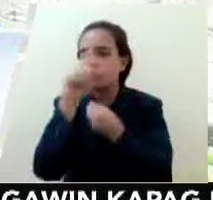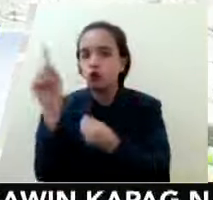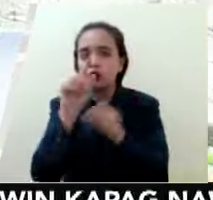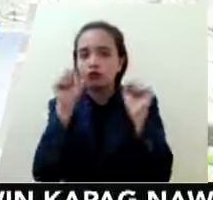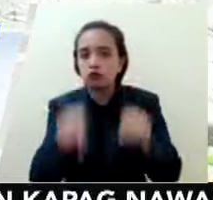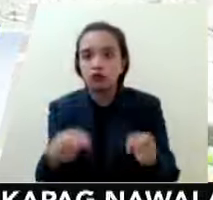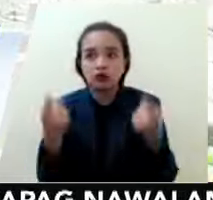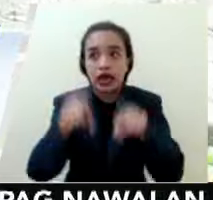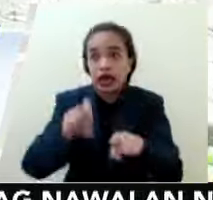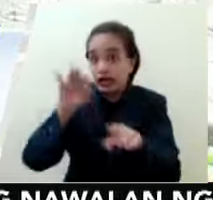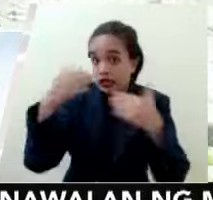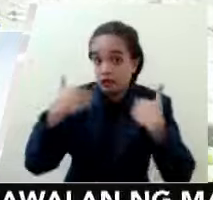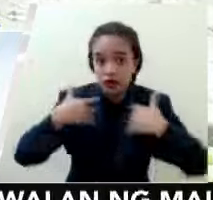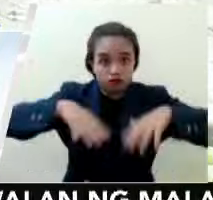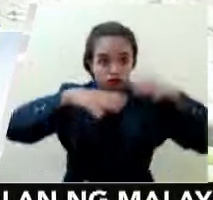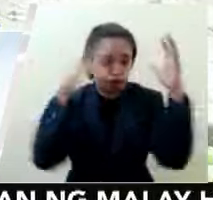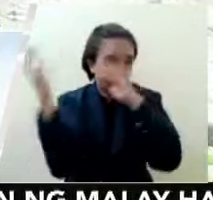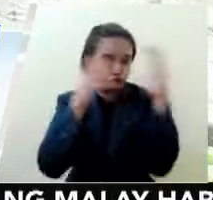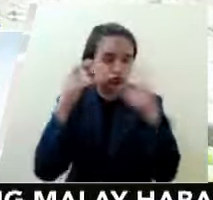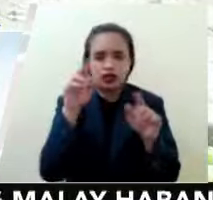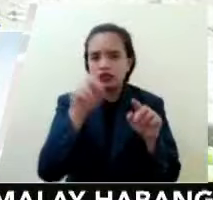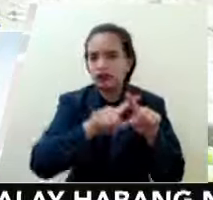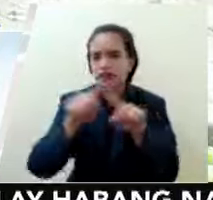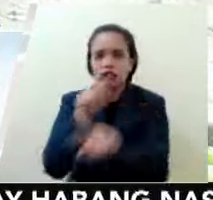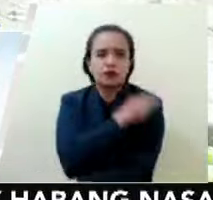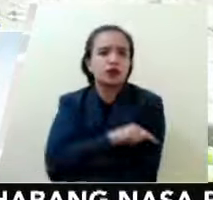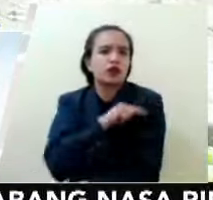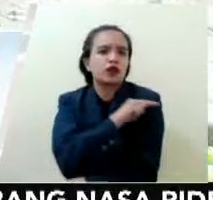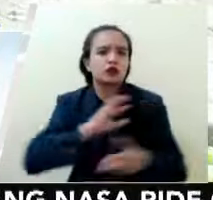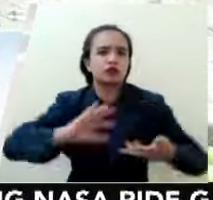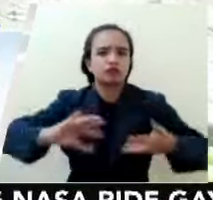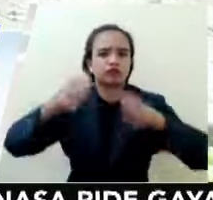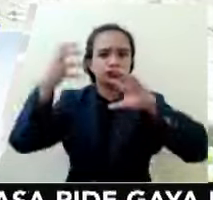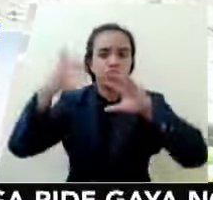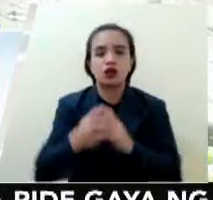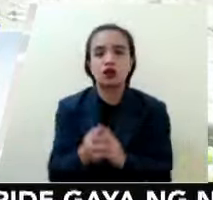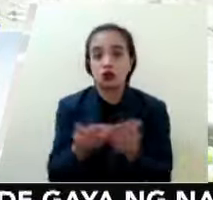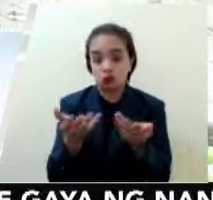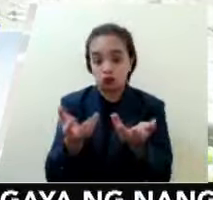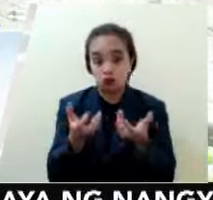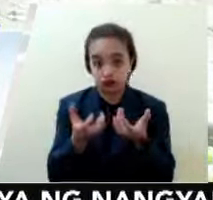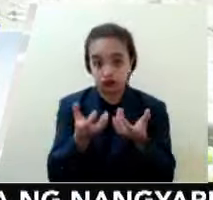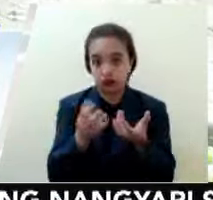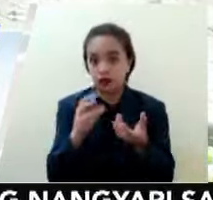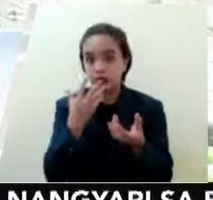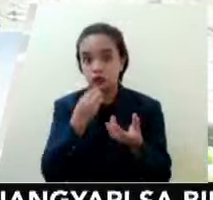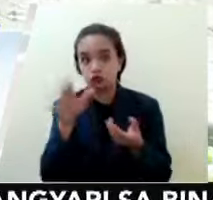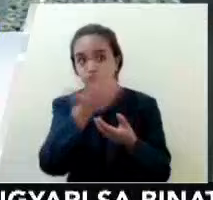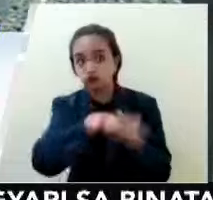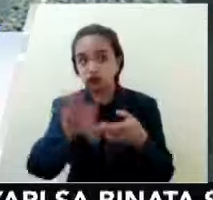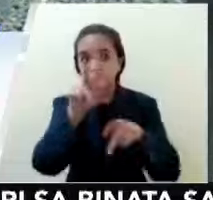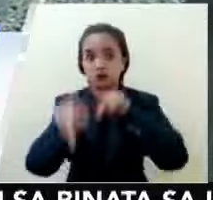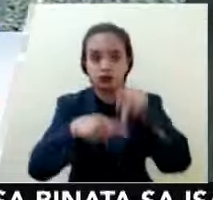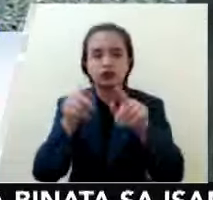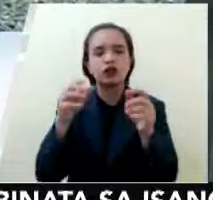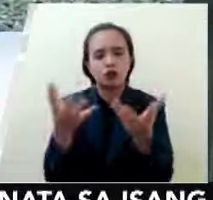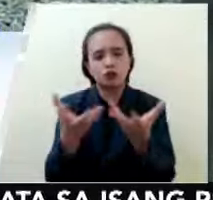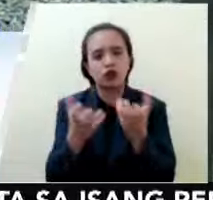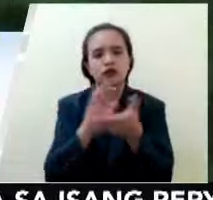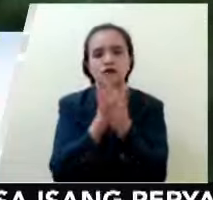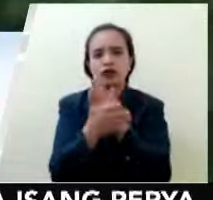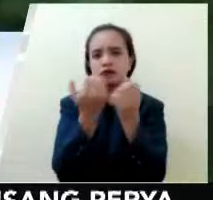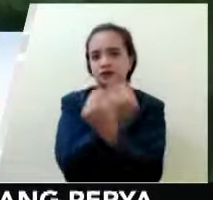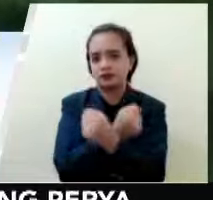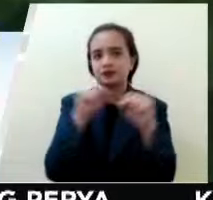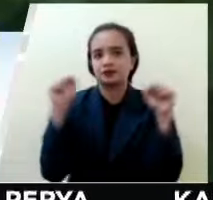bagyo at iba pang natural disasters. At syempre, gusto natin na yung ating mga ka-amazing, syempre laging ligtas. And as an